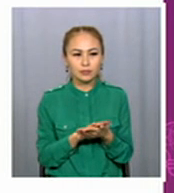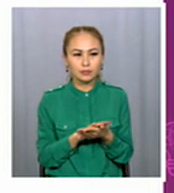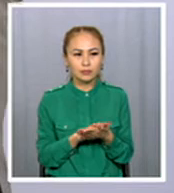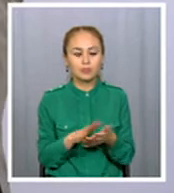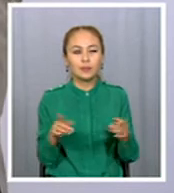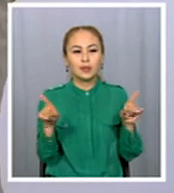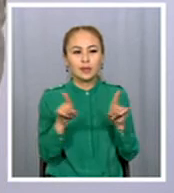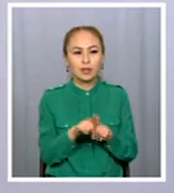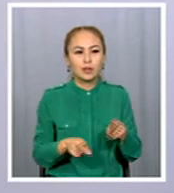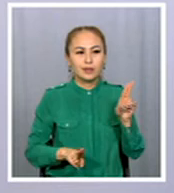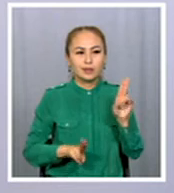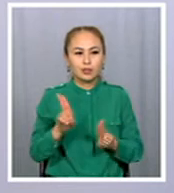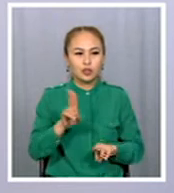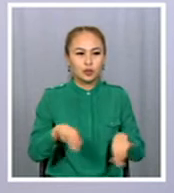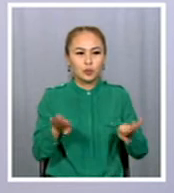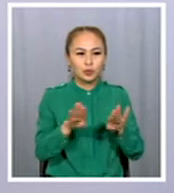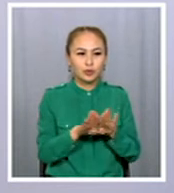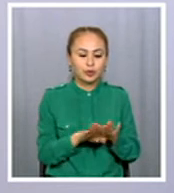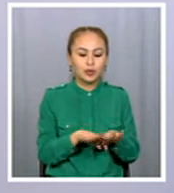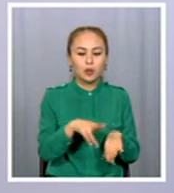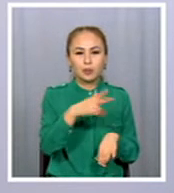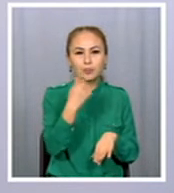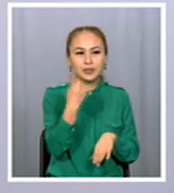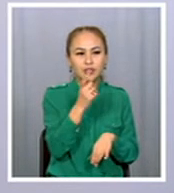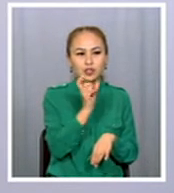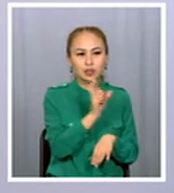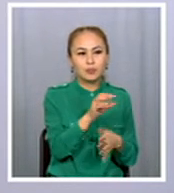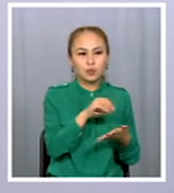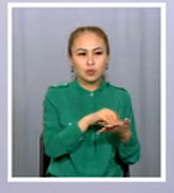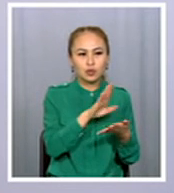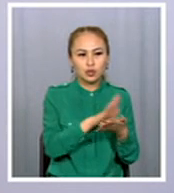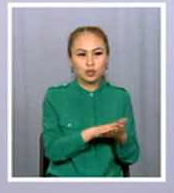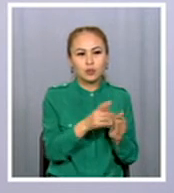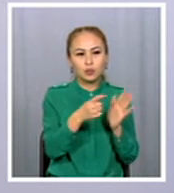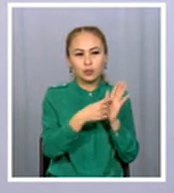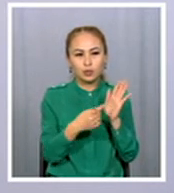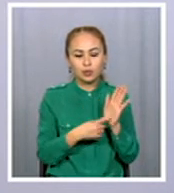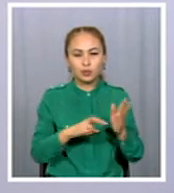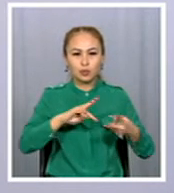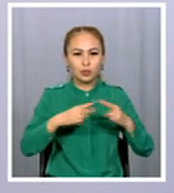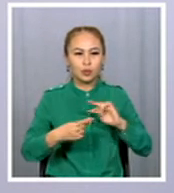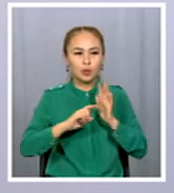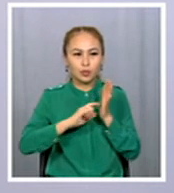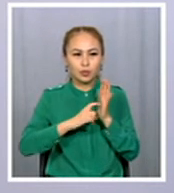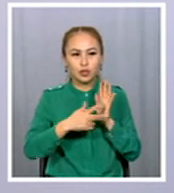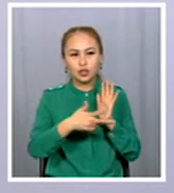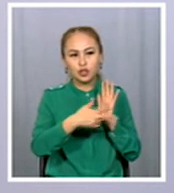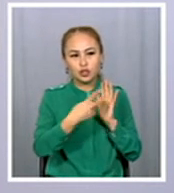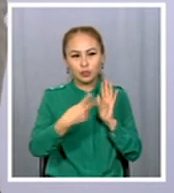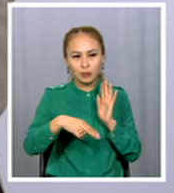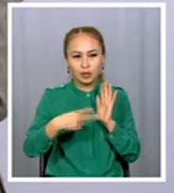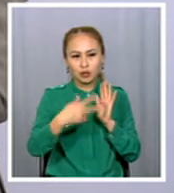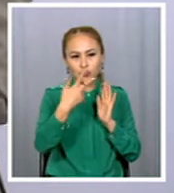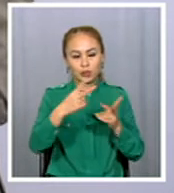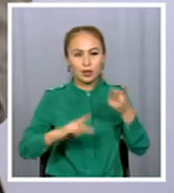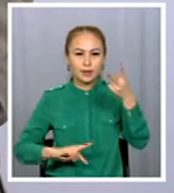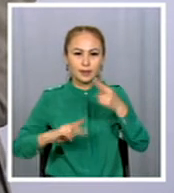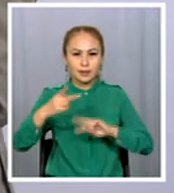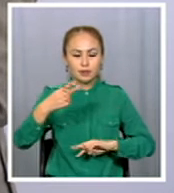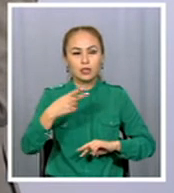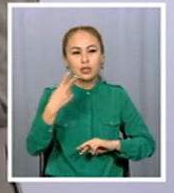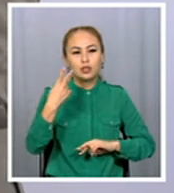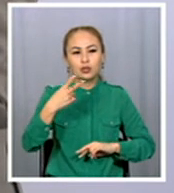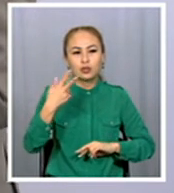ереже бойынша бірінші санымыз өз жазылады, бөлу көбейтуге айналады, 20-дан 3-ке кері сан, 3-тен 20